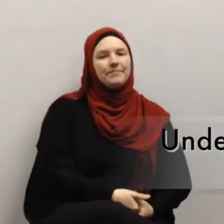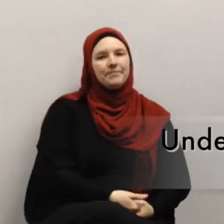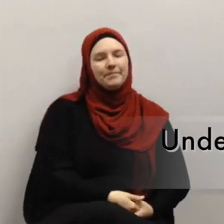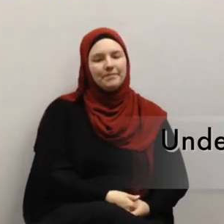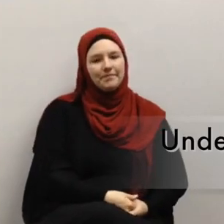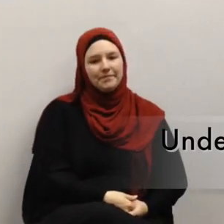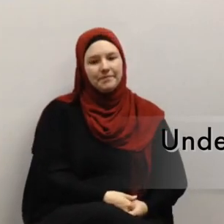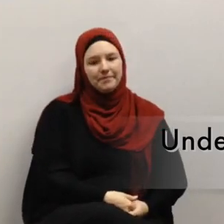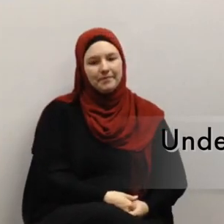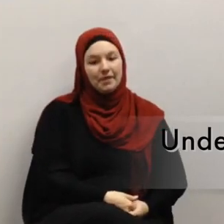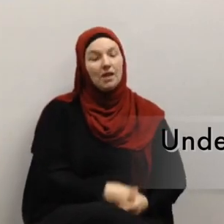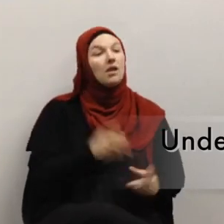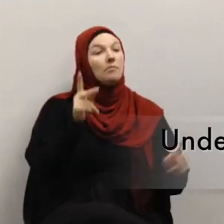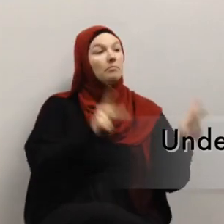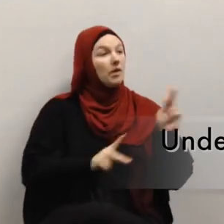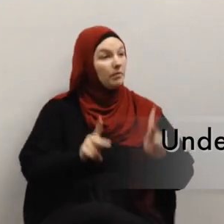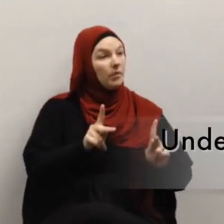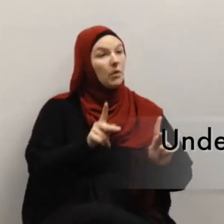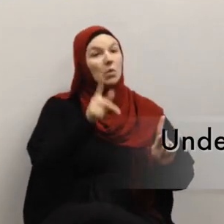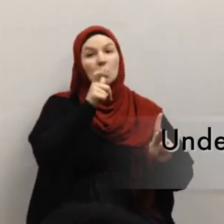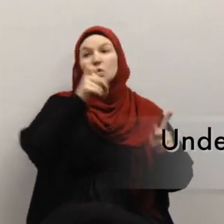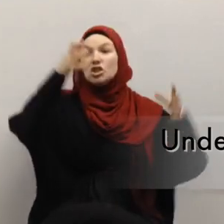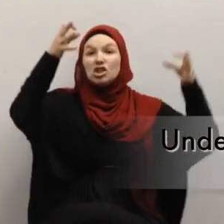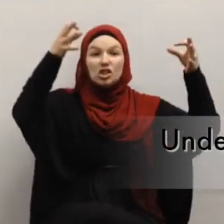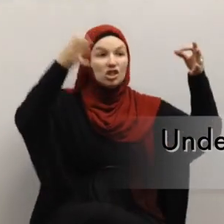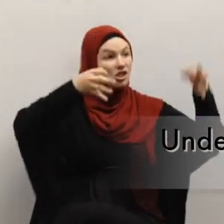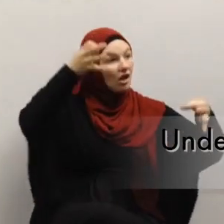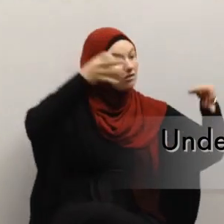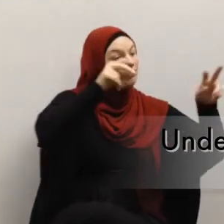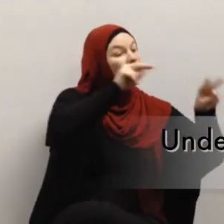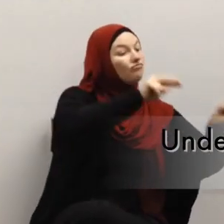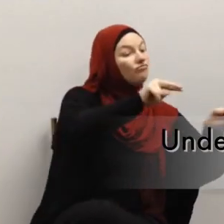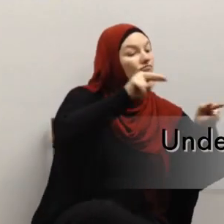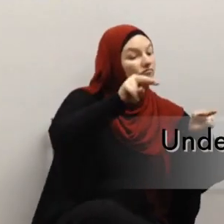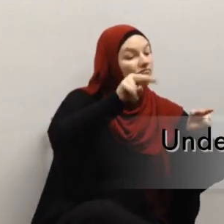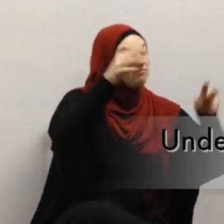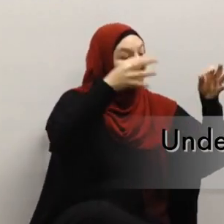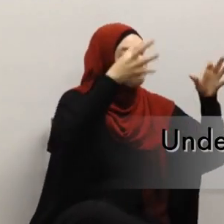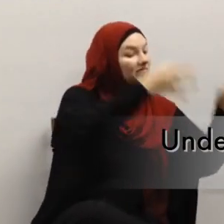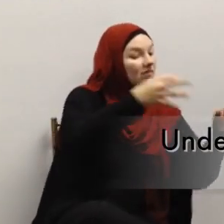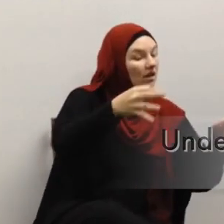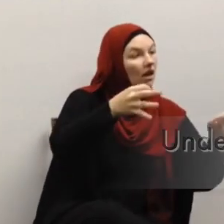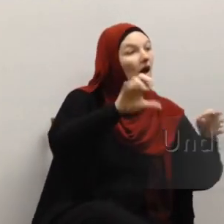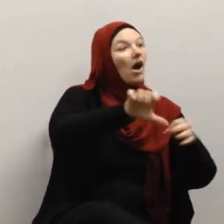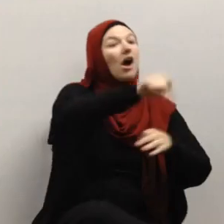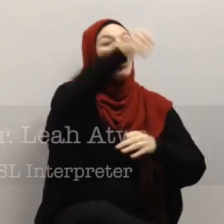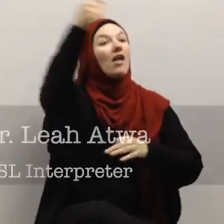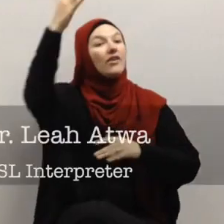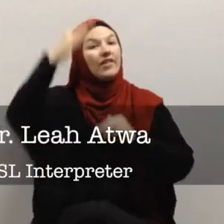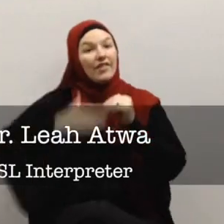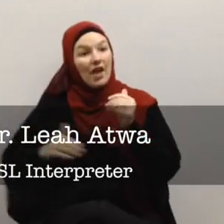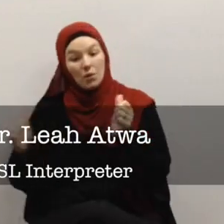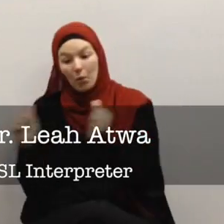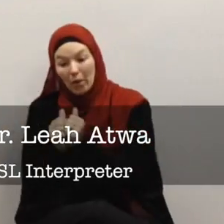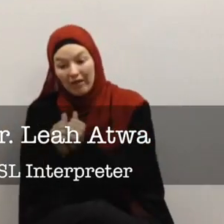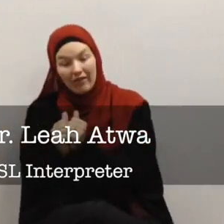الظَّالِمُونَ. Those who judge by anything other than what Allah has sent down, they are the unjust